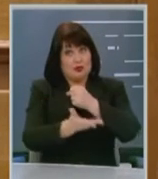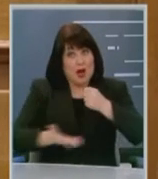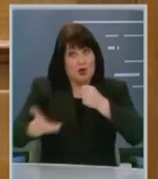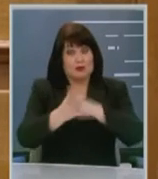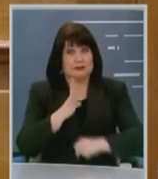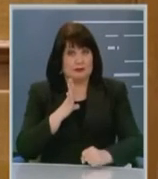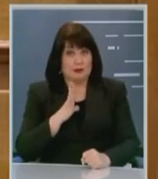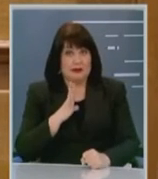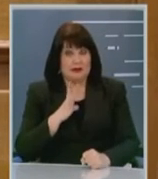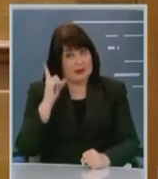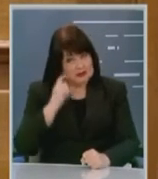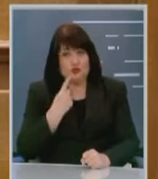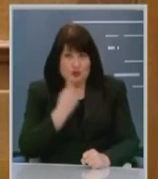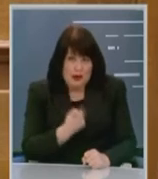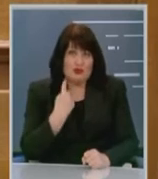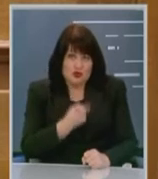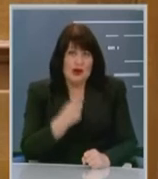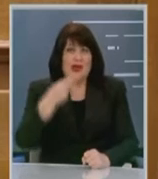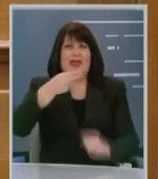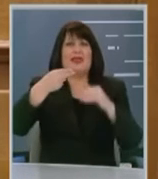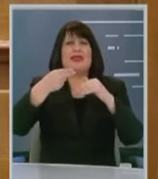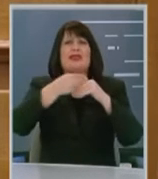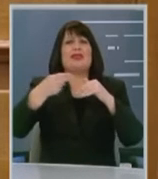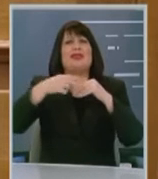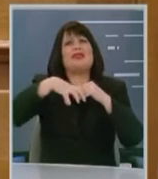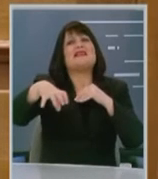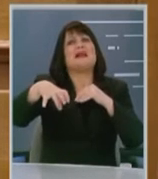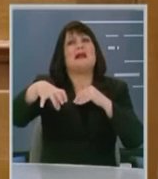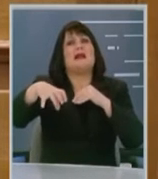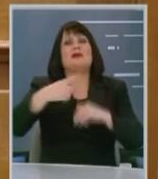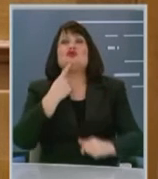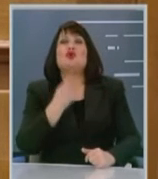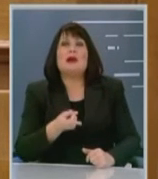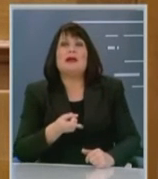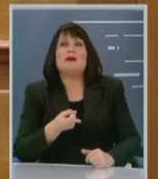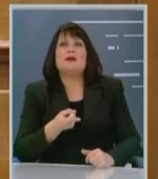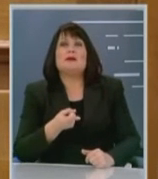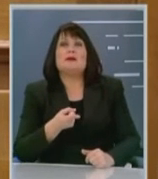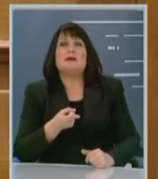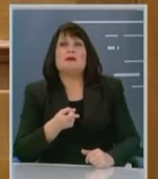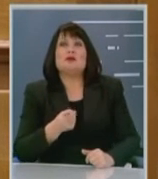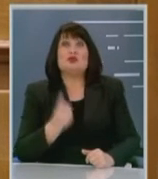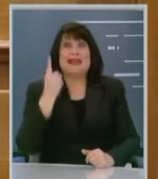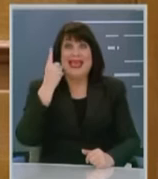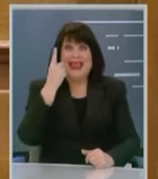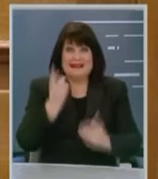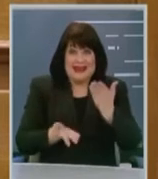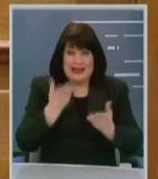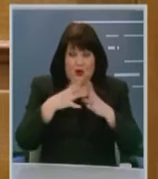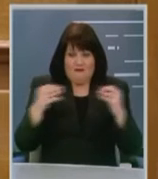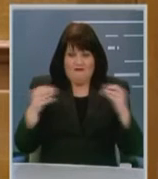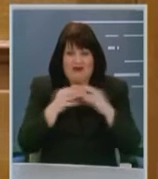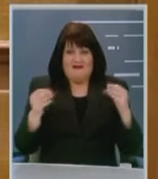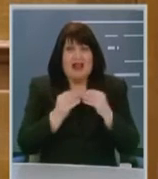αγρότες, και αναφέρομαι στους αγρότες της Θεσσαλίας ιδιαίτερα, ότι ούτε ένα κιλό βαμβάκι δεν θα είχαμε